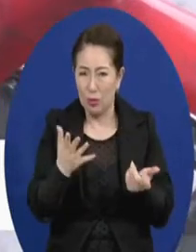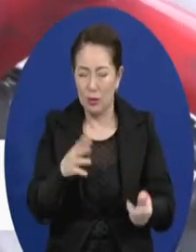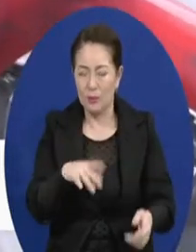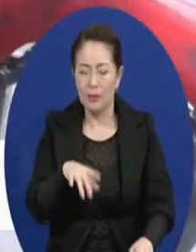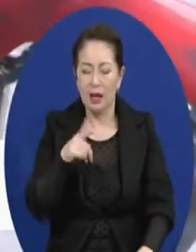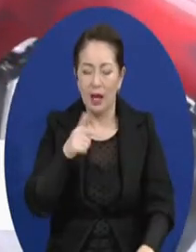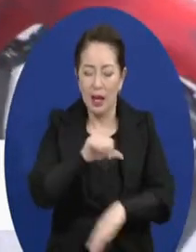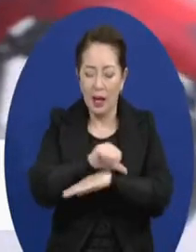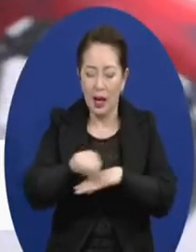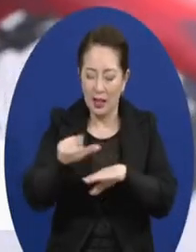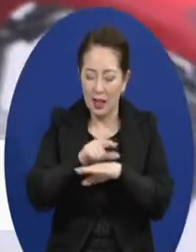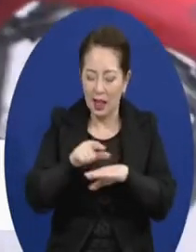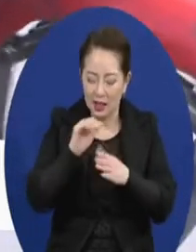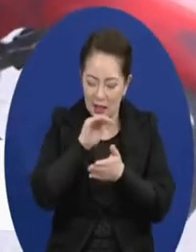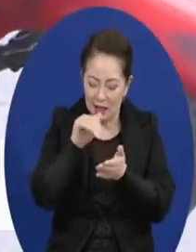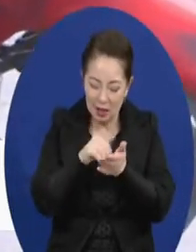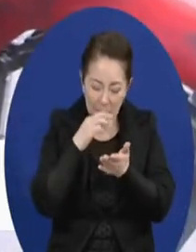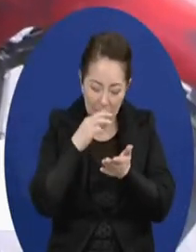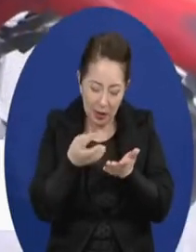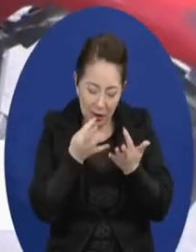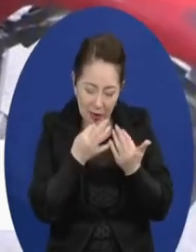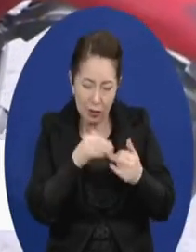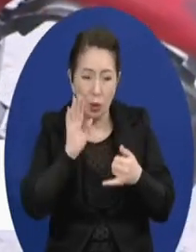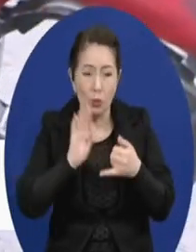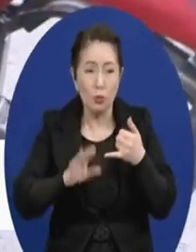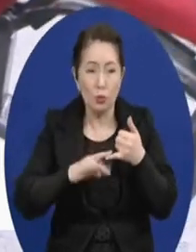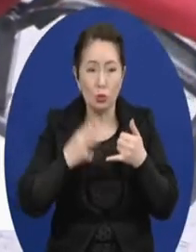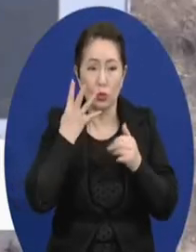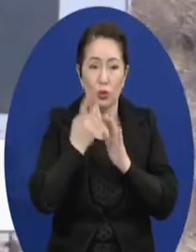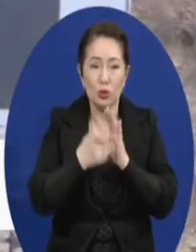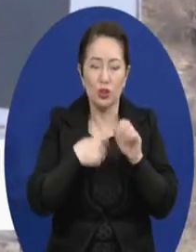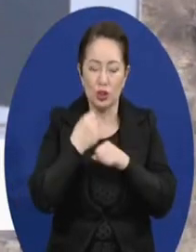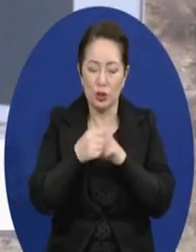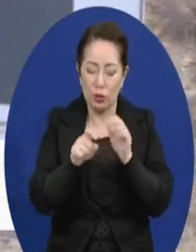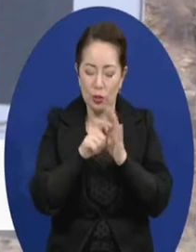ерөнхий газар статистикийн мэдээллээр сүүлийн 4 жилийн хугацаанд